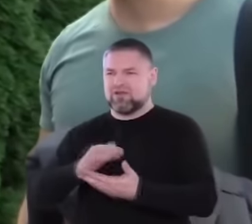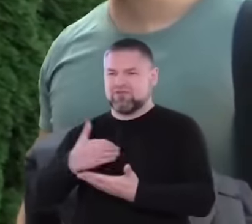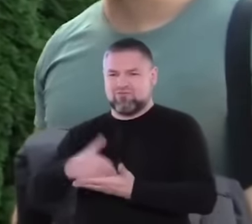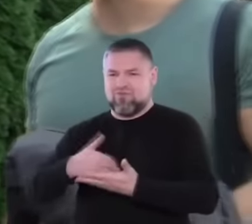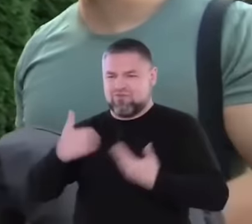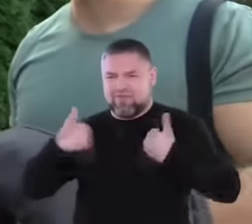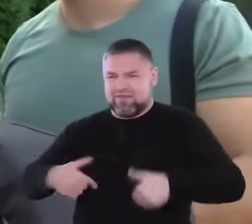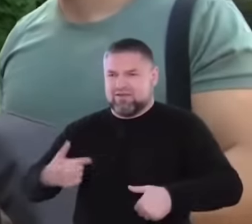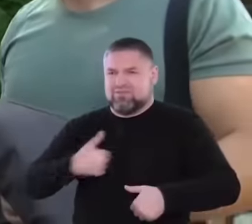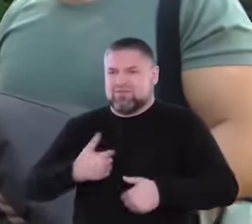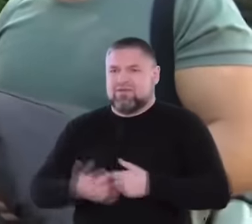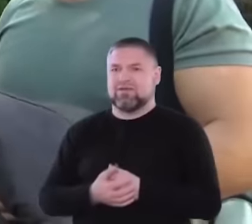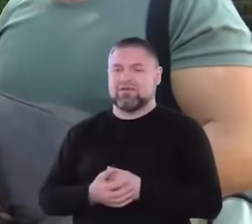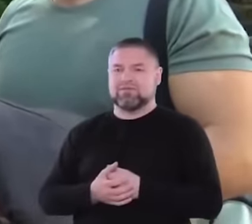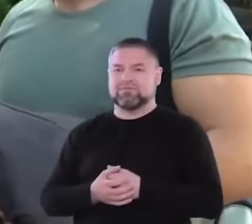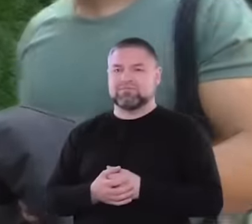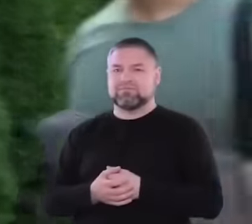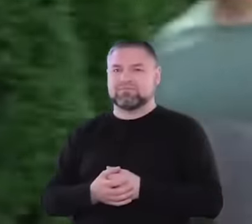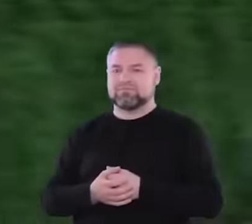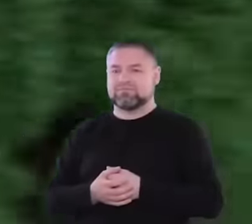jesteś, że koleżce ty chcesz pomóc, wiesz?